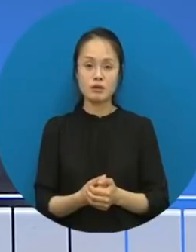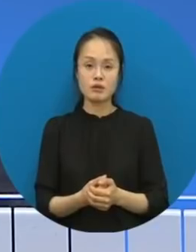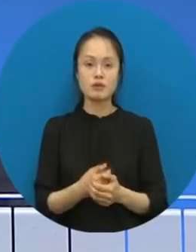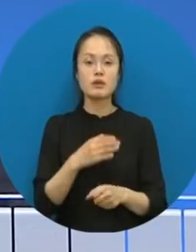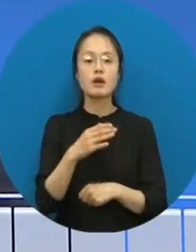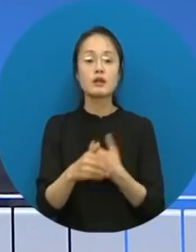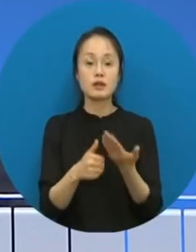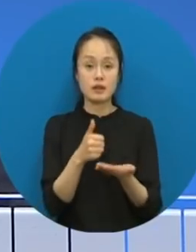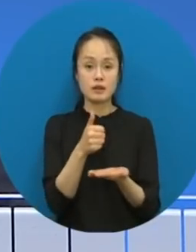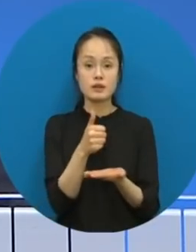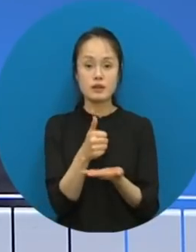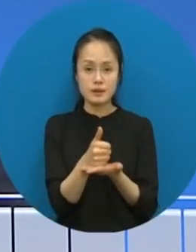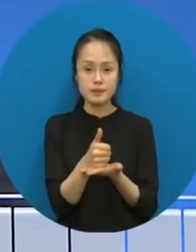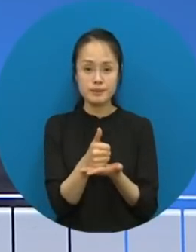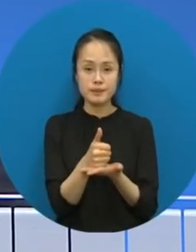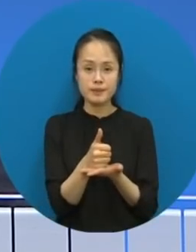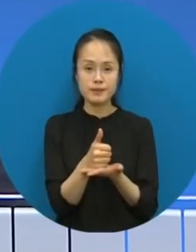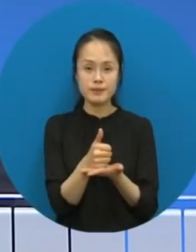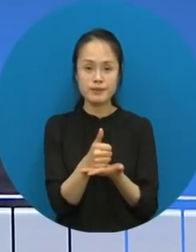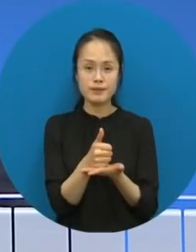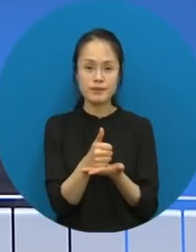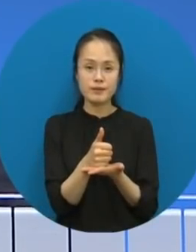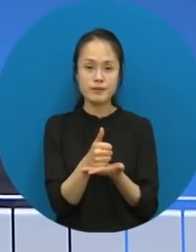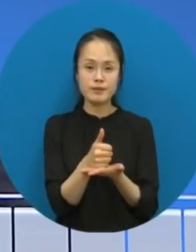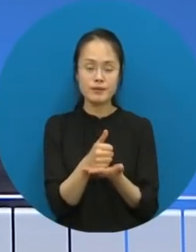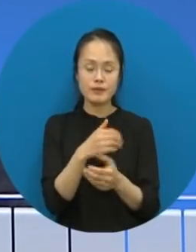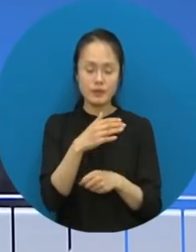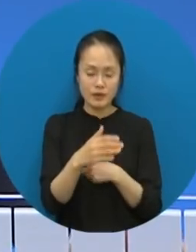하나님 제발